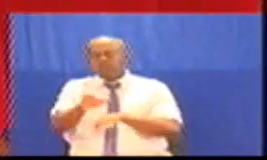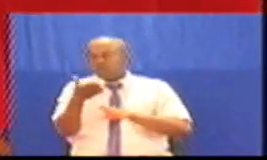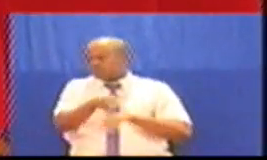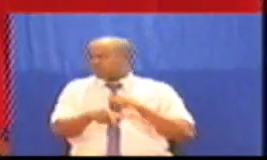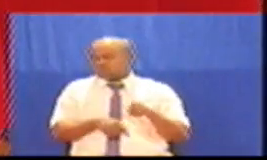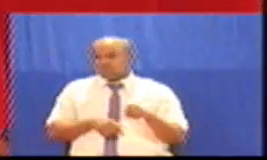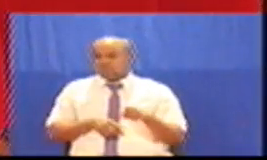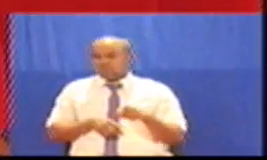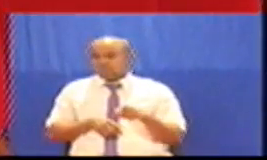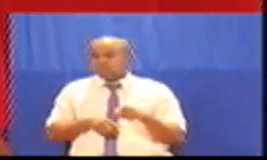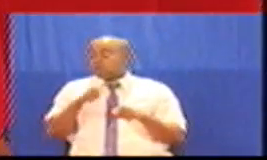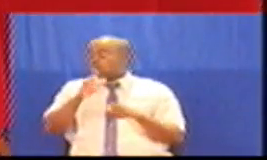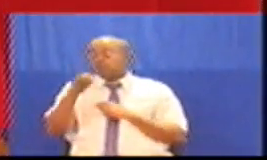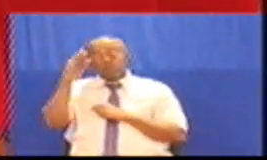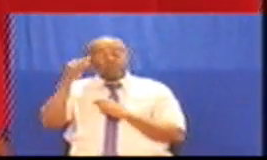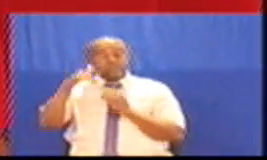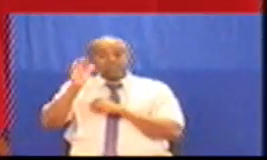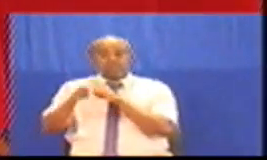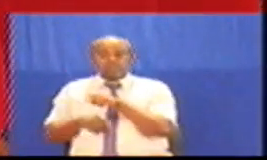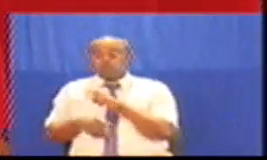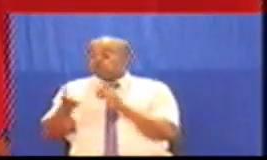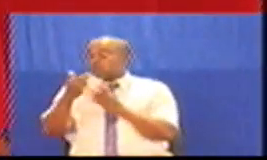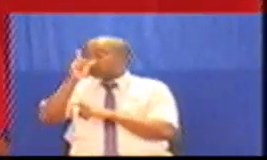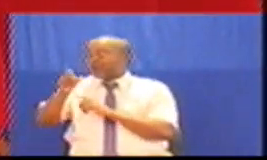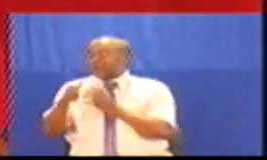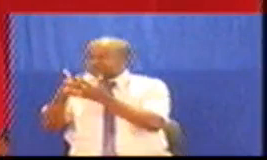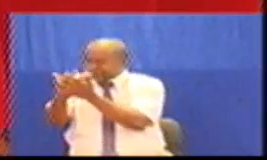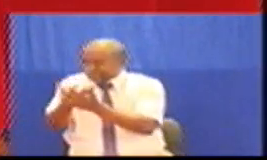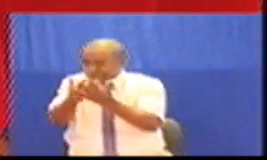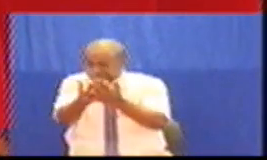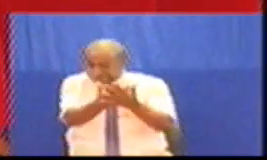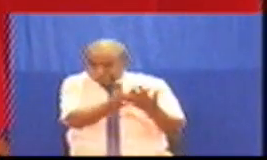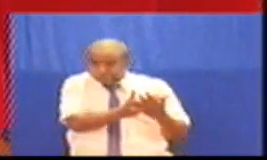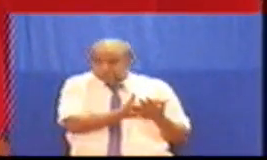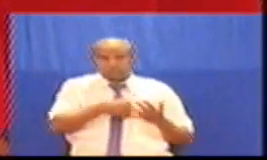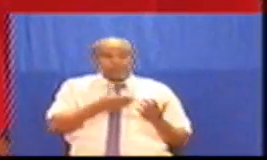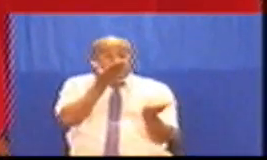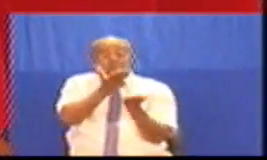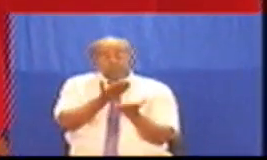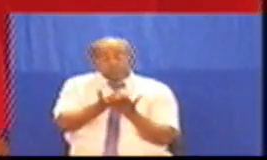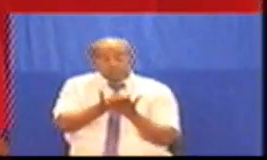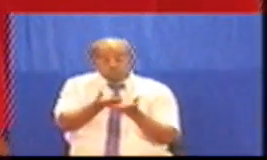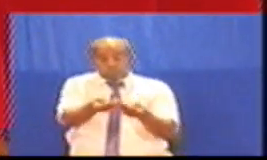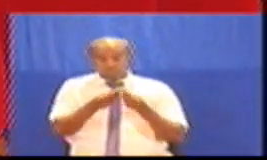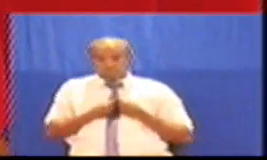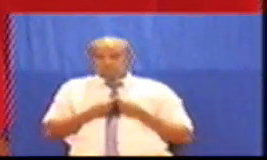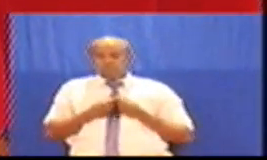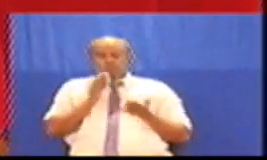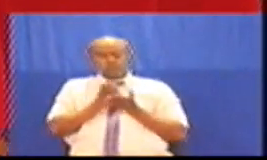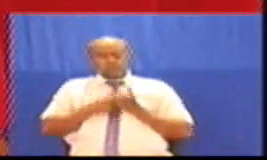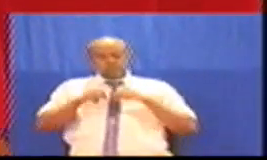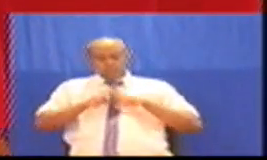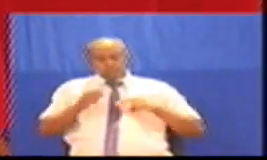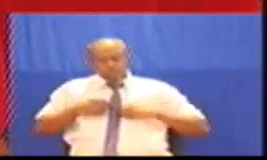watateseka, wataumia, wataugua. Kwa hivi mapendekezo yaliyotolewa hapa kwamba kweli tukae tufikirie